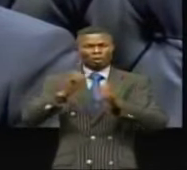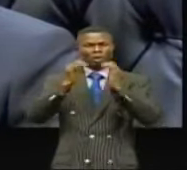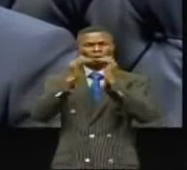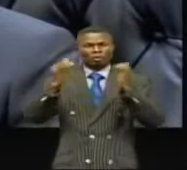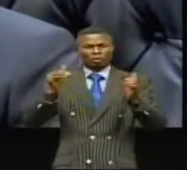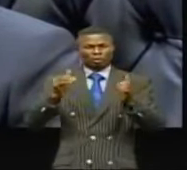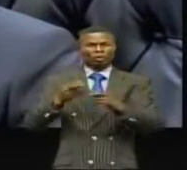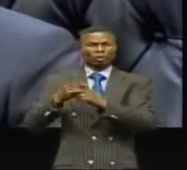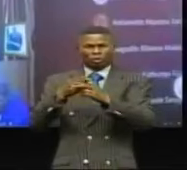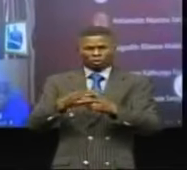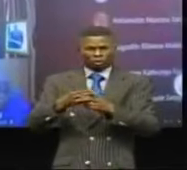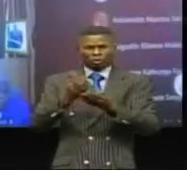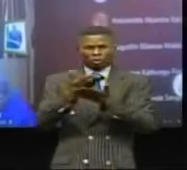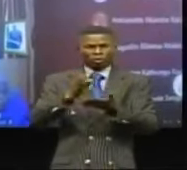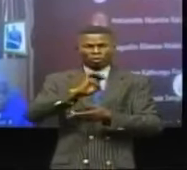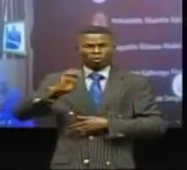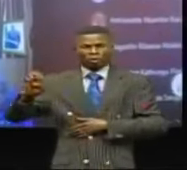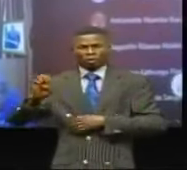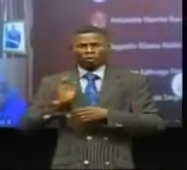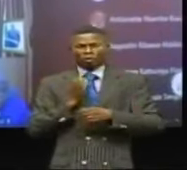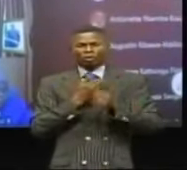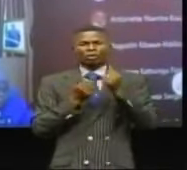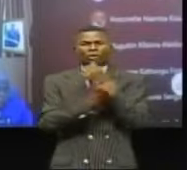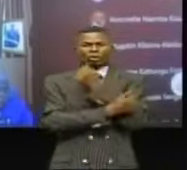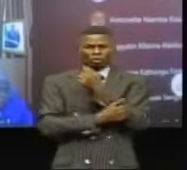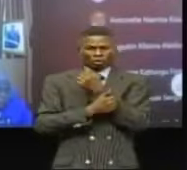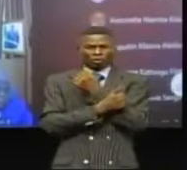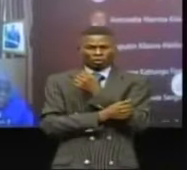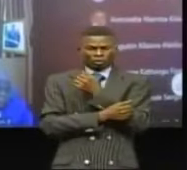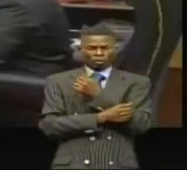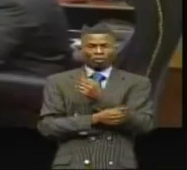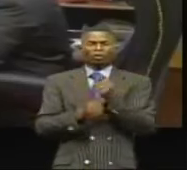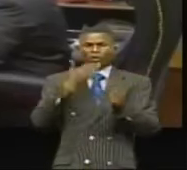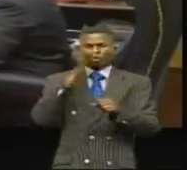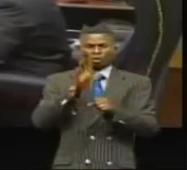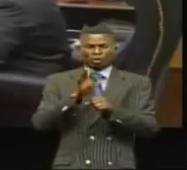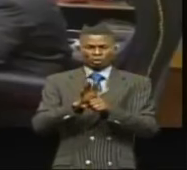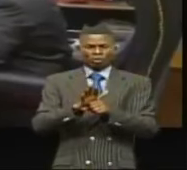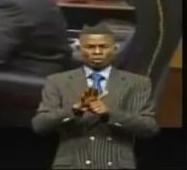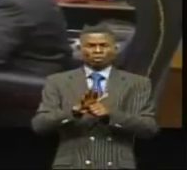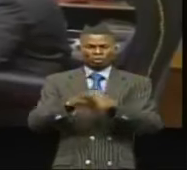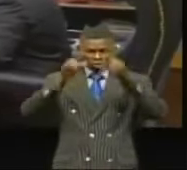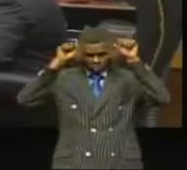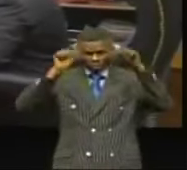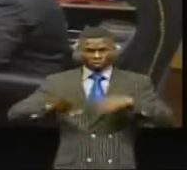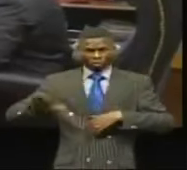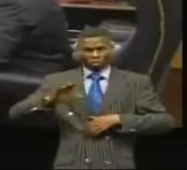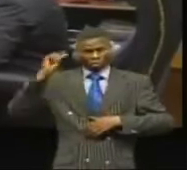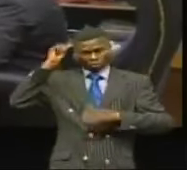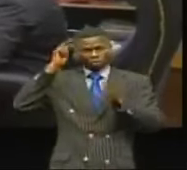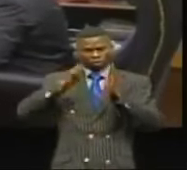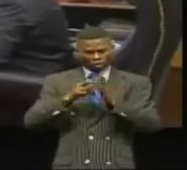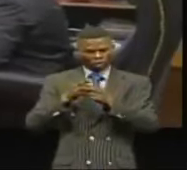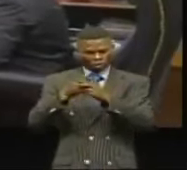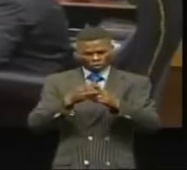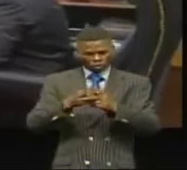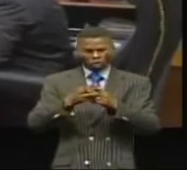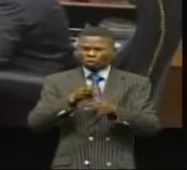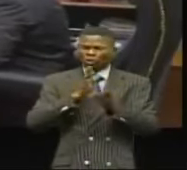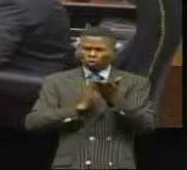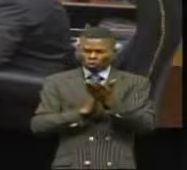de la sécurité dans la partie est de notre pays. Il a rassuré le président de la République que le gouvernement va suivre avec